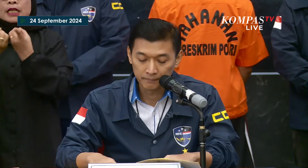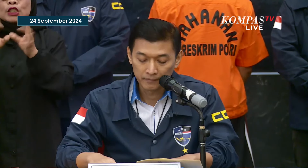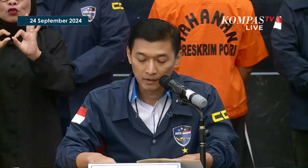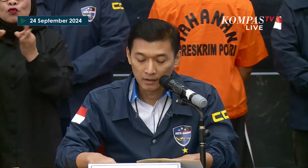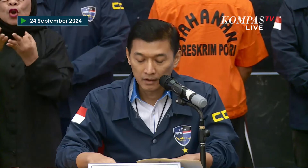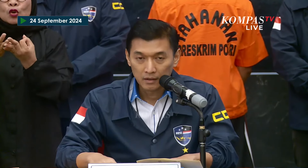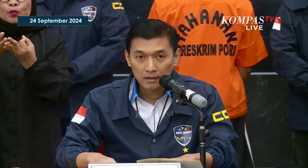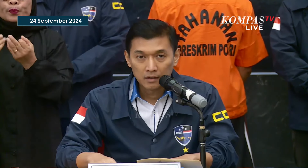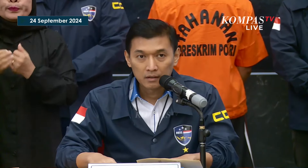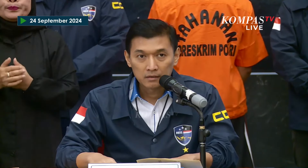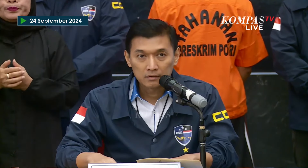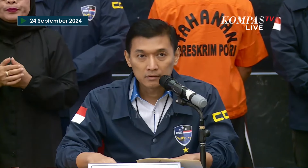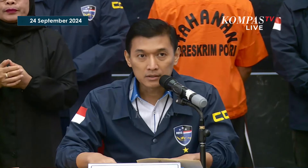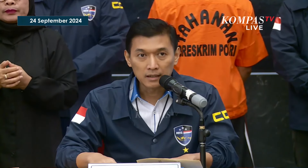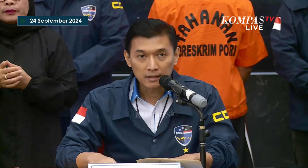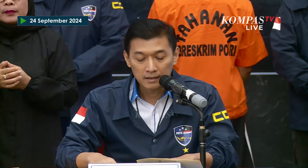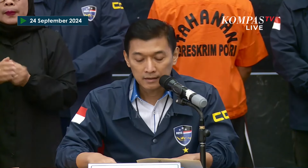bridgeforum.st.